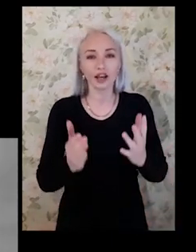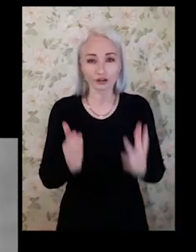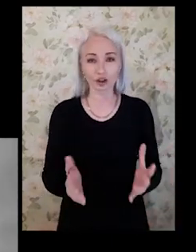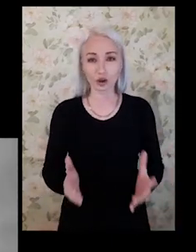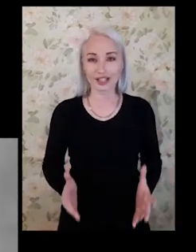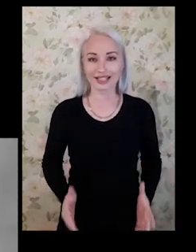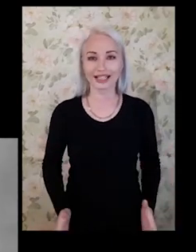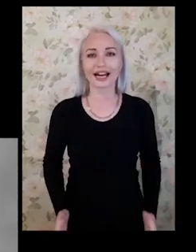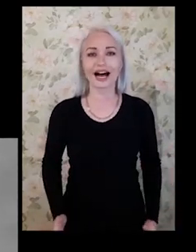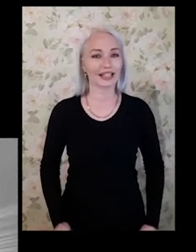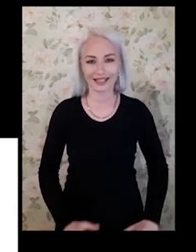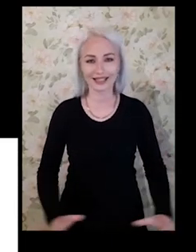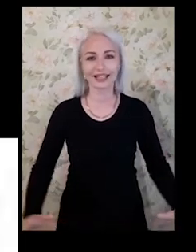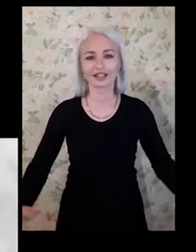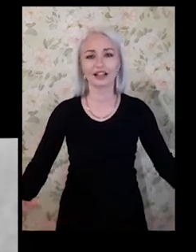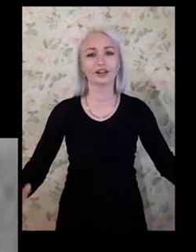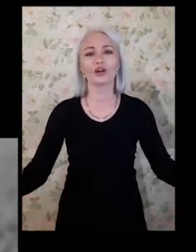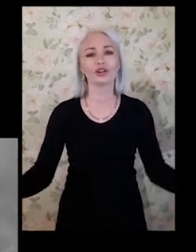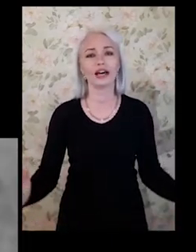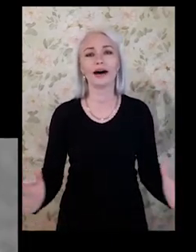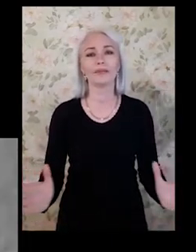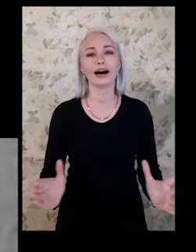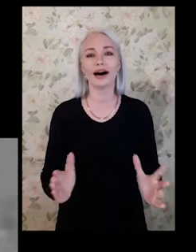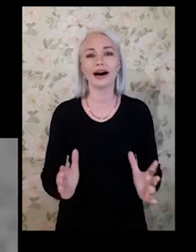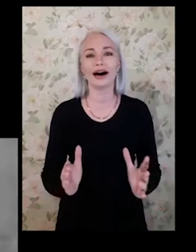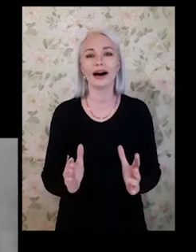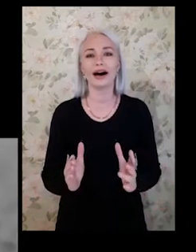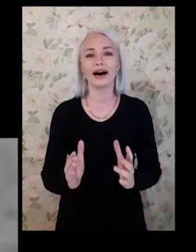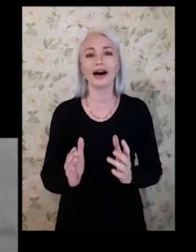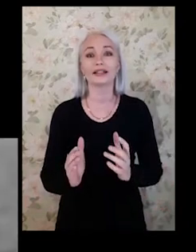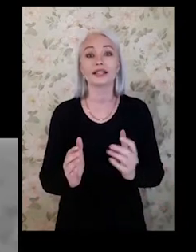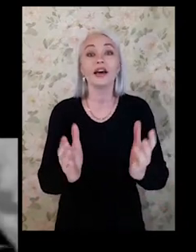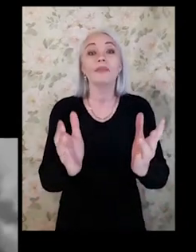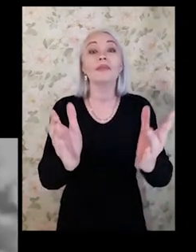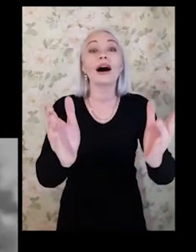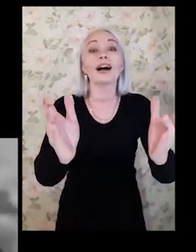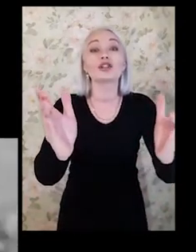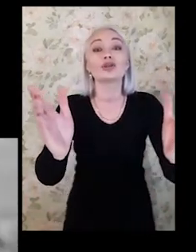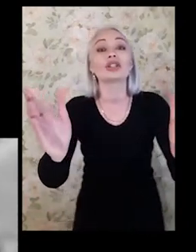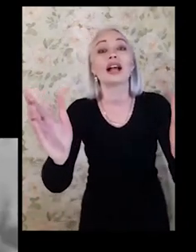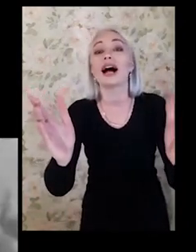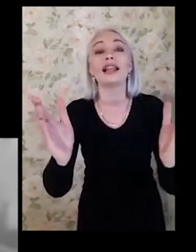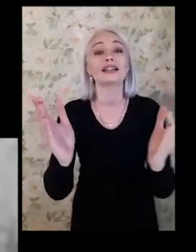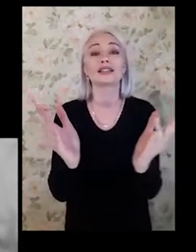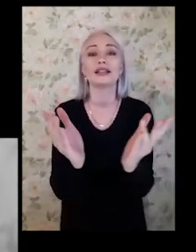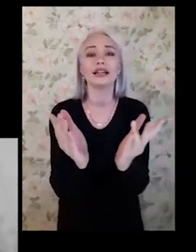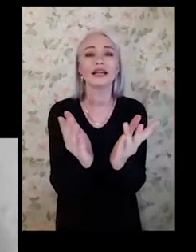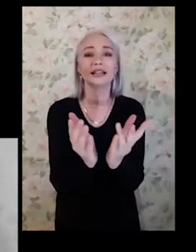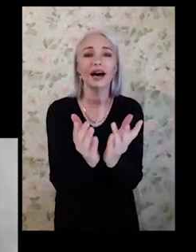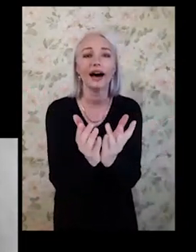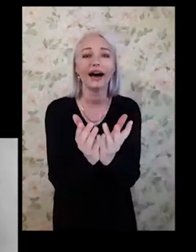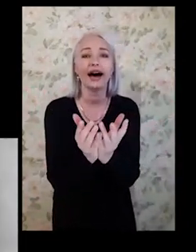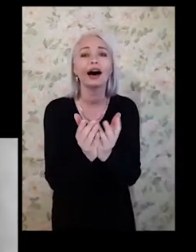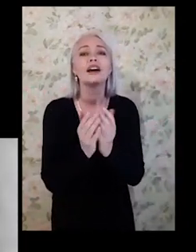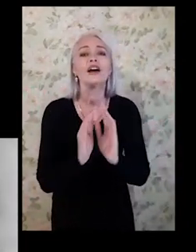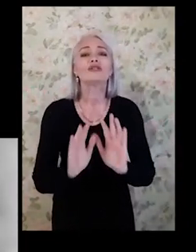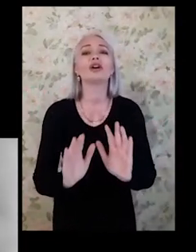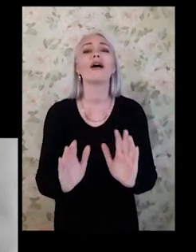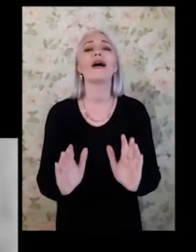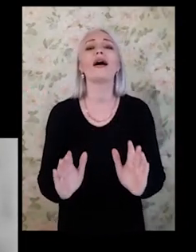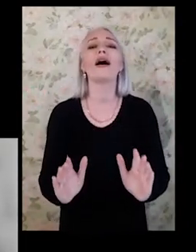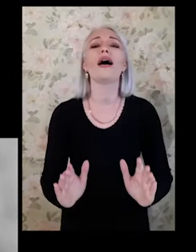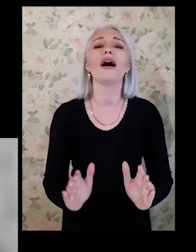вспоминать. Вдруг с экрана сын взглянул на мать. Мать узнала сына